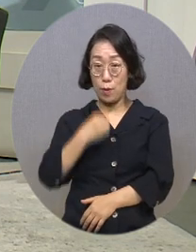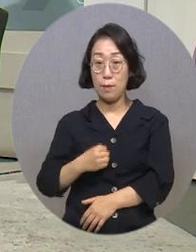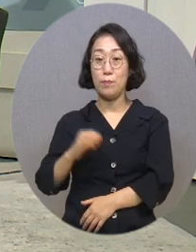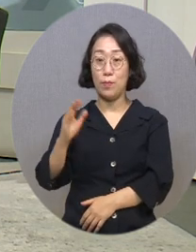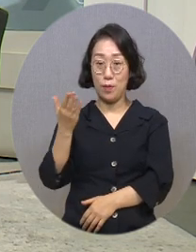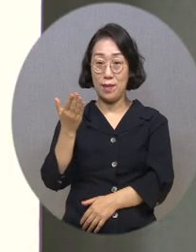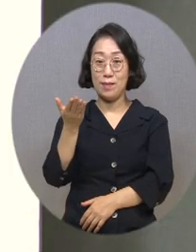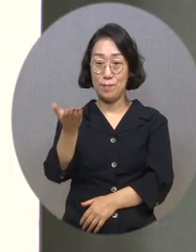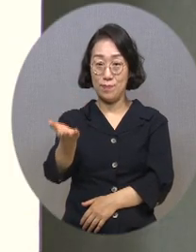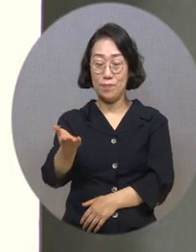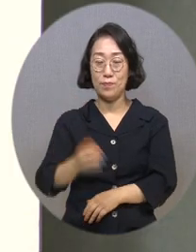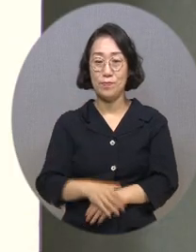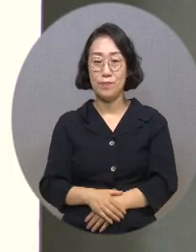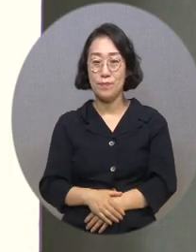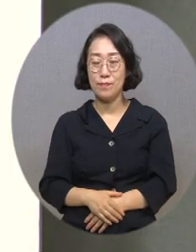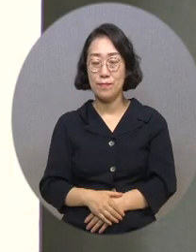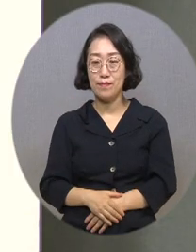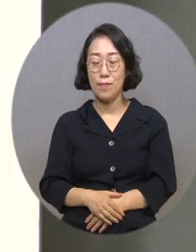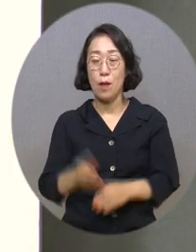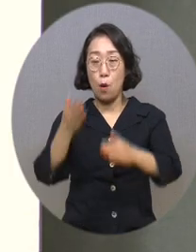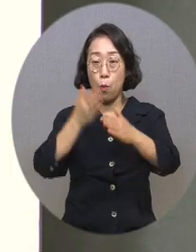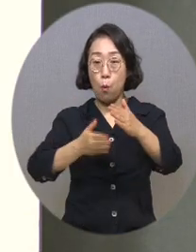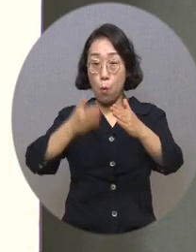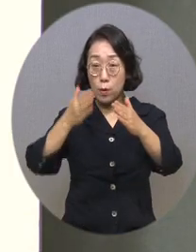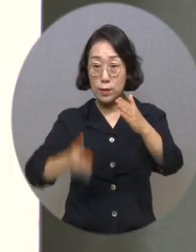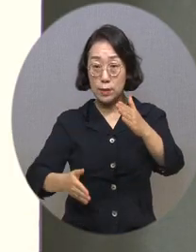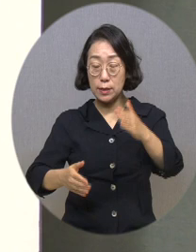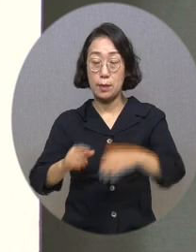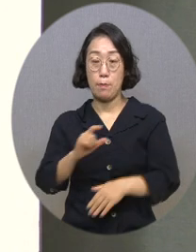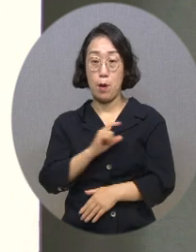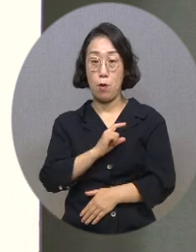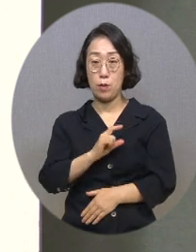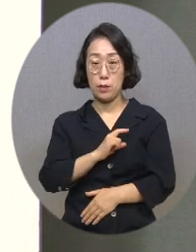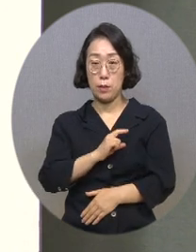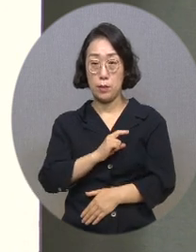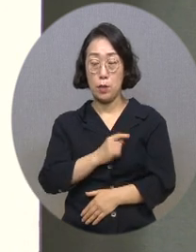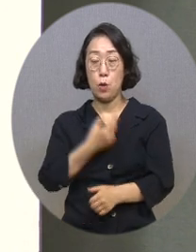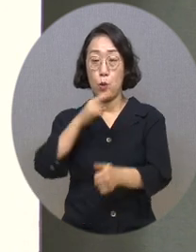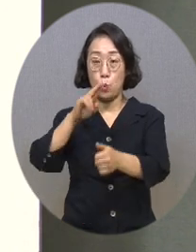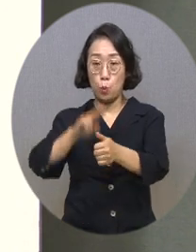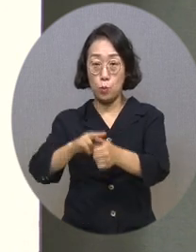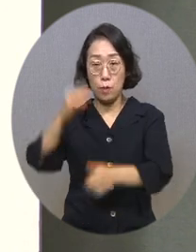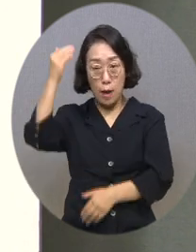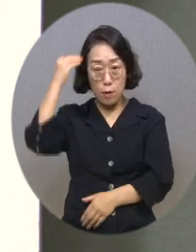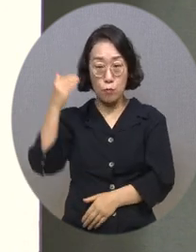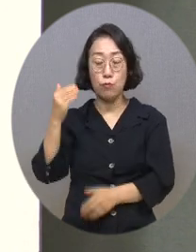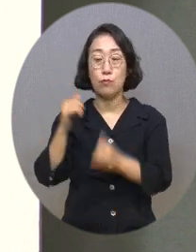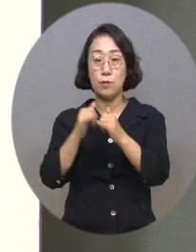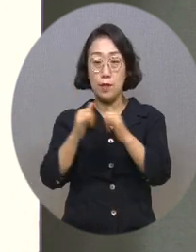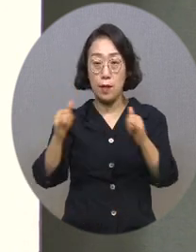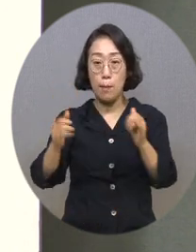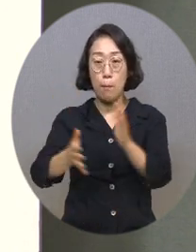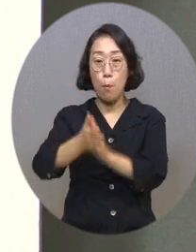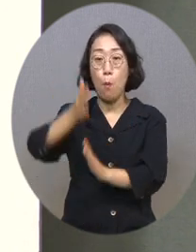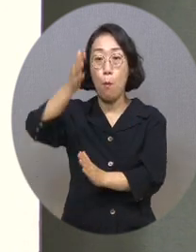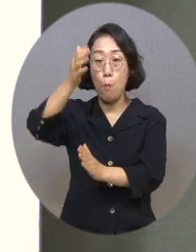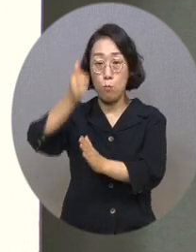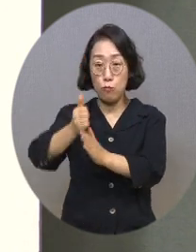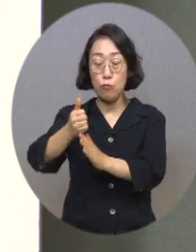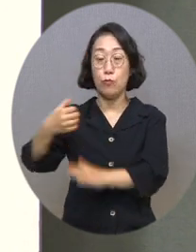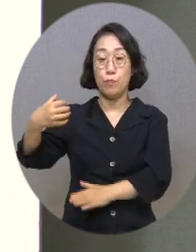그 공식 명칭으로 말한다면은 도전 한국인 본부에서